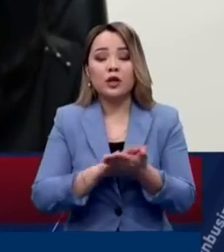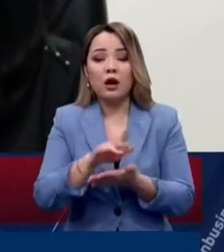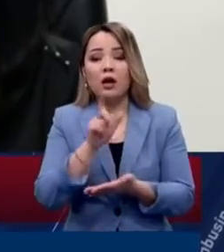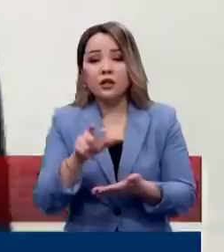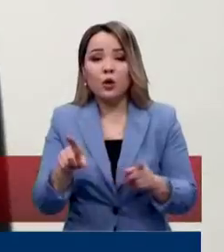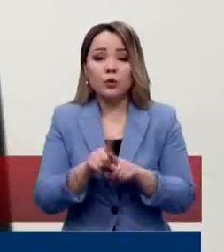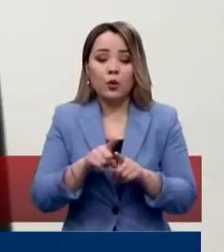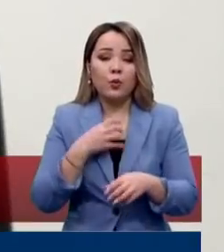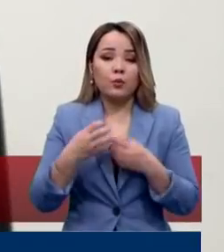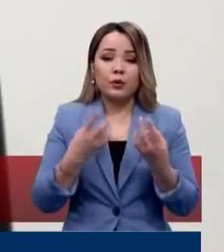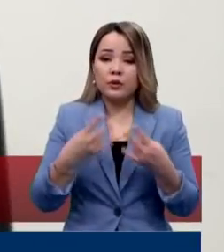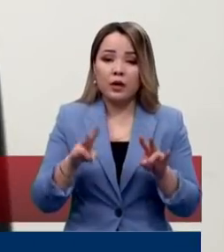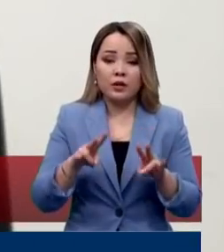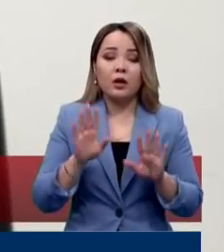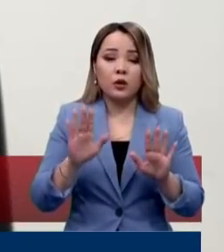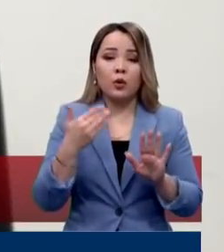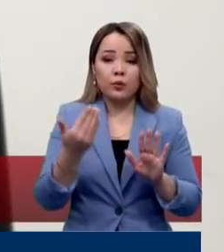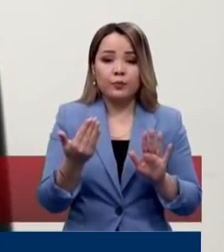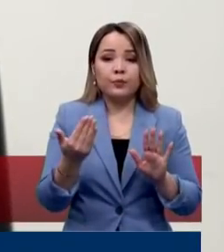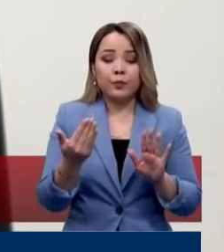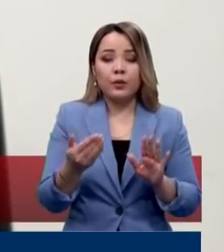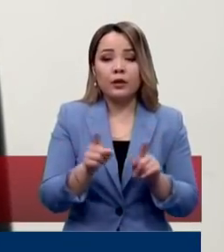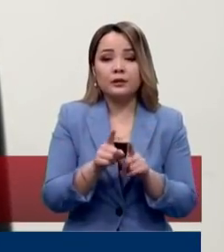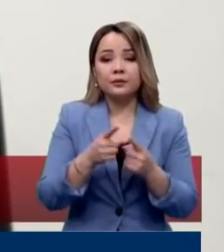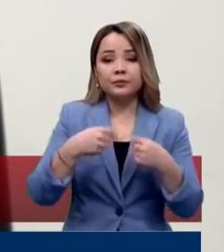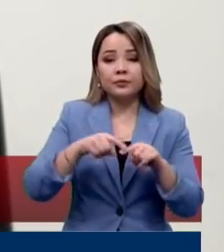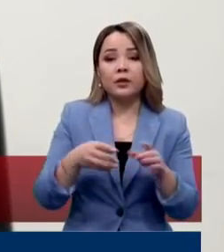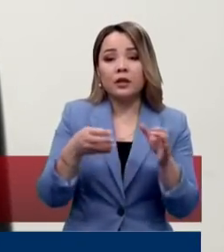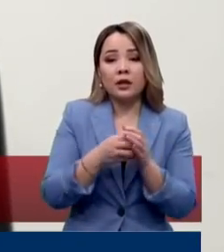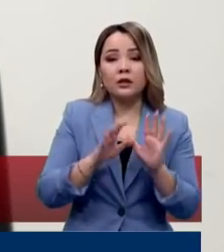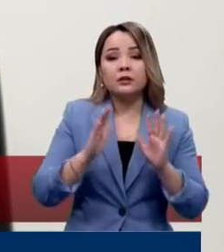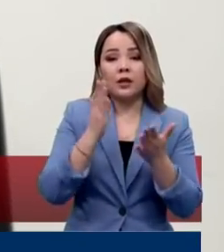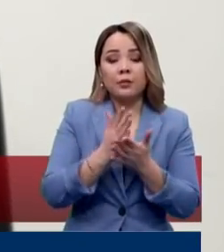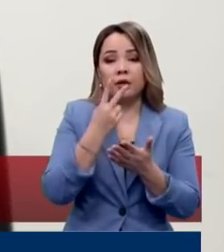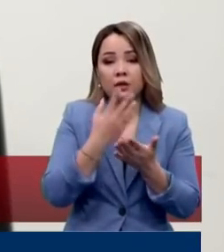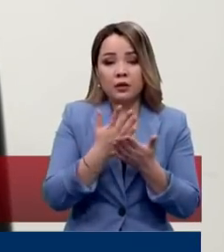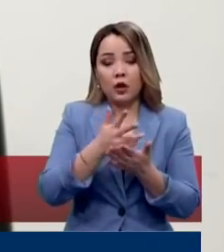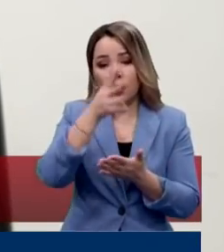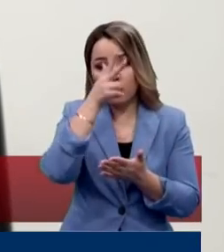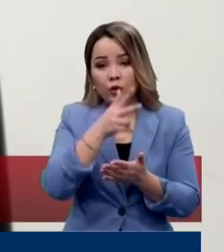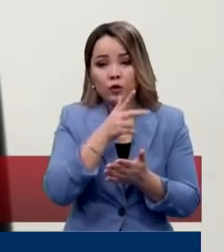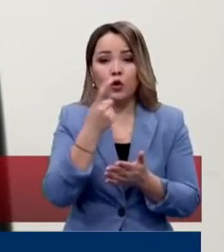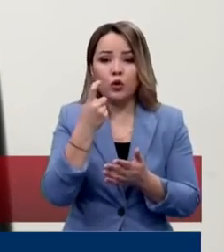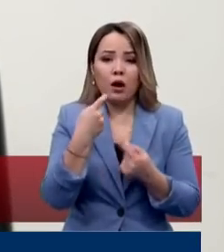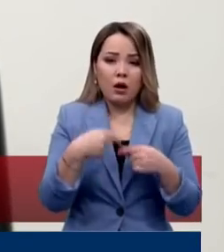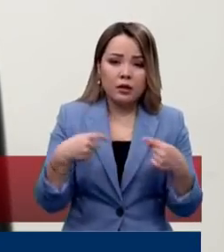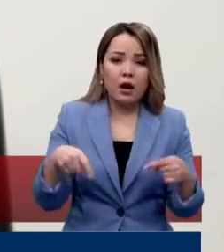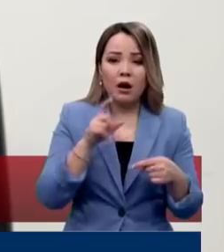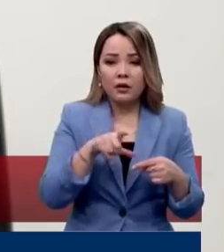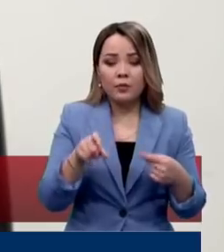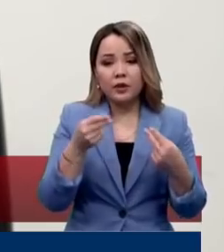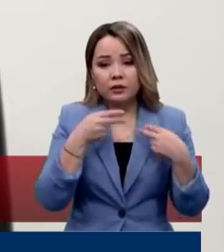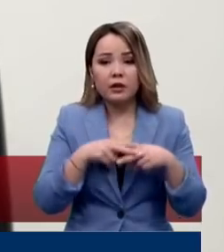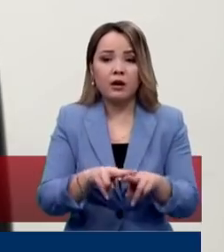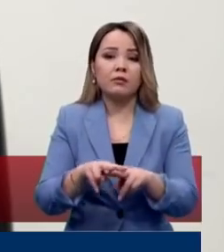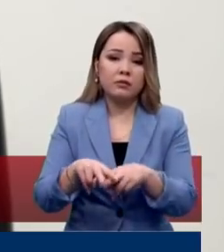азаматтар ешқандай қорқудың қажеті жоқ. Бұл жерде критерийге түсіп қалған жағдайда да үш ай қатарынан 100 әртүрлі адам ай сайын 100 әртүрлі адамнан түсіп